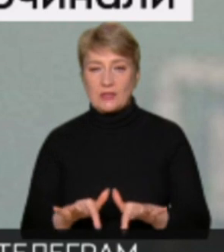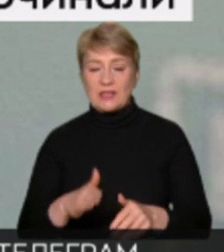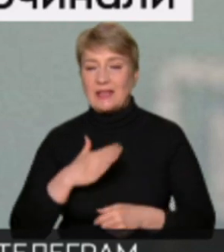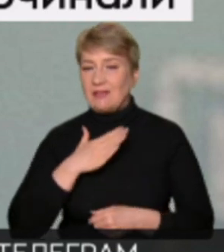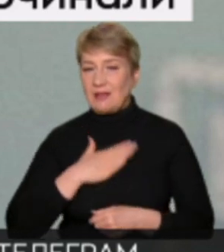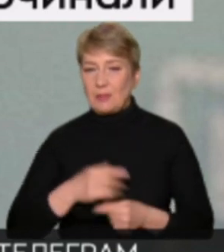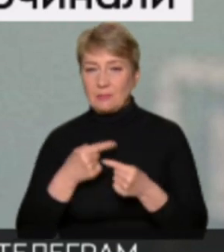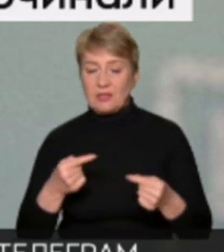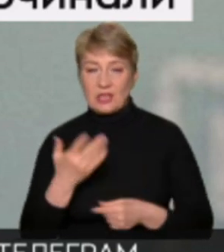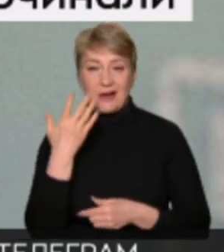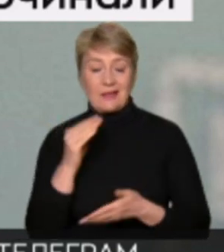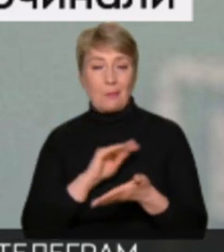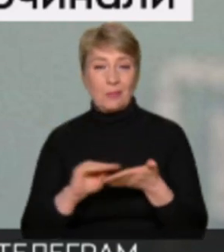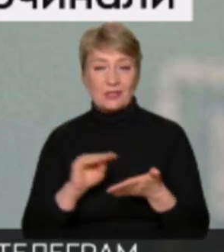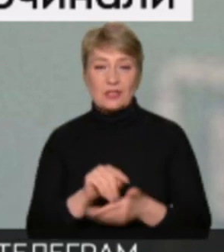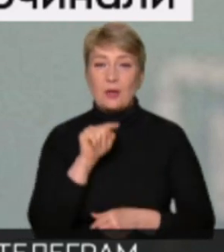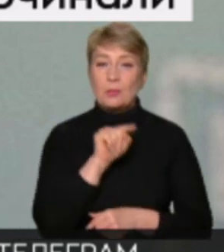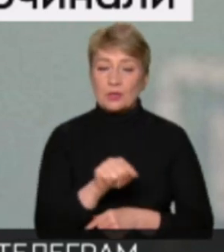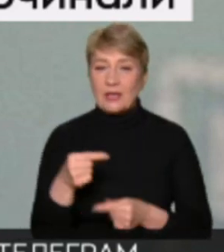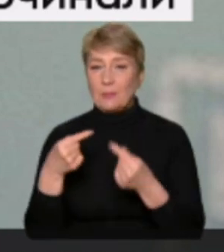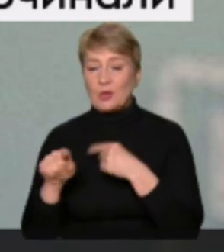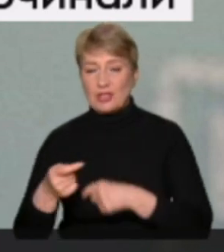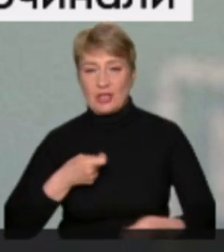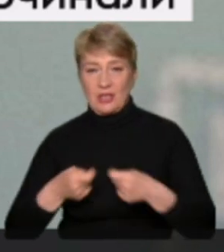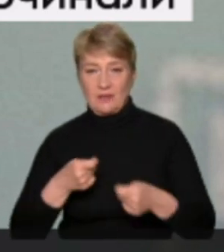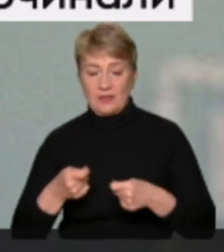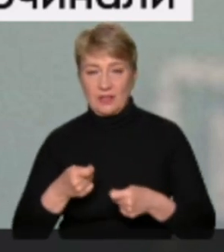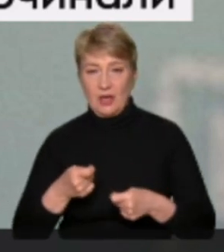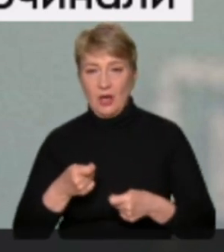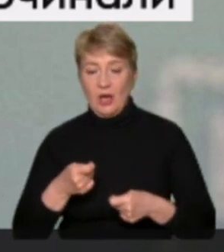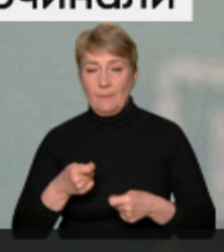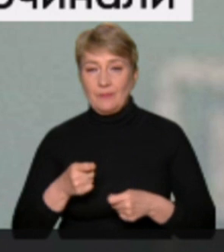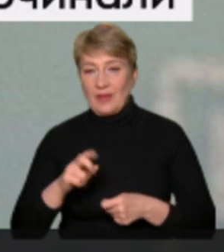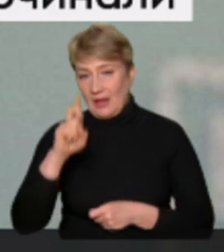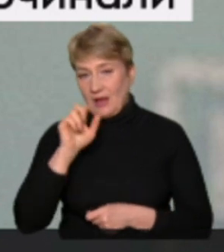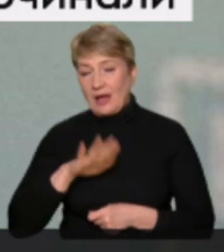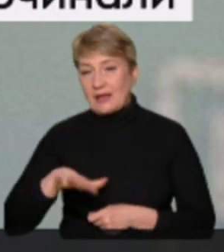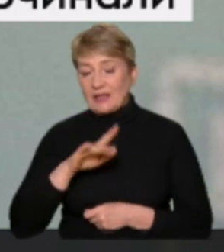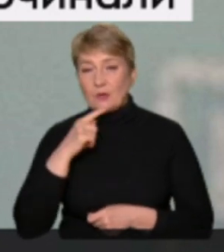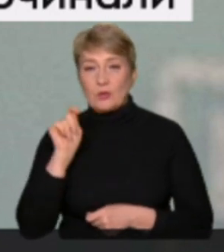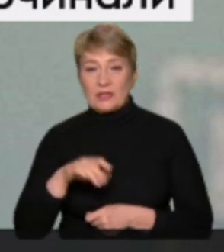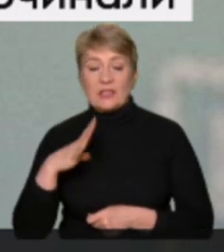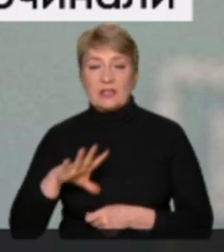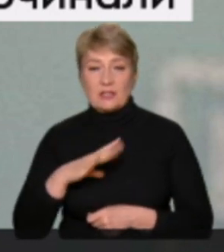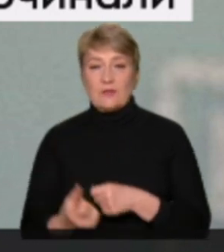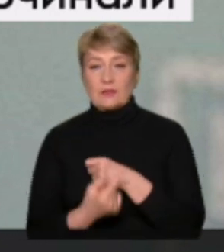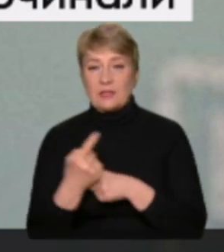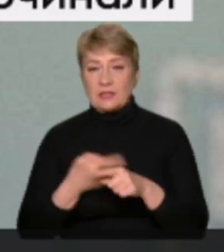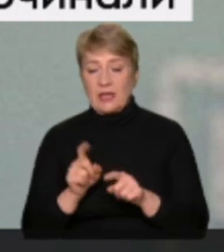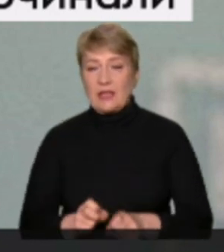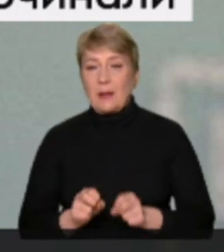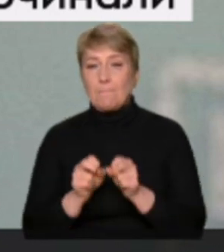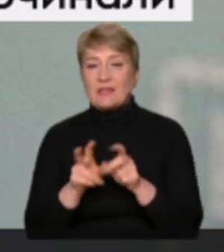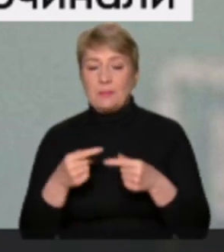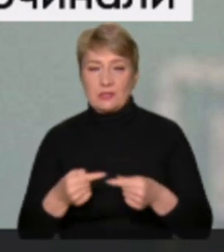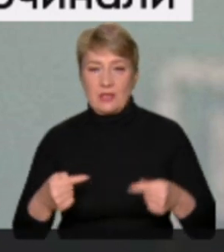коли пишуть про тих чи інших керівників нашої країни. Я не знаю взагалі, для чого це з'явилося. Це дуже небезпечна річ. Я би